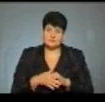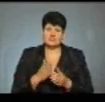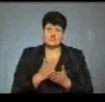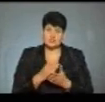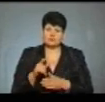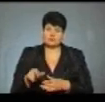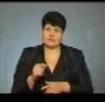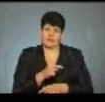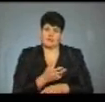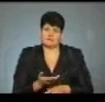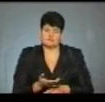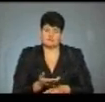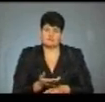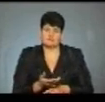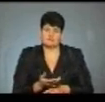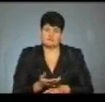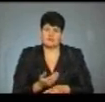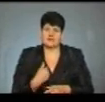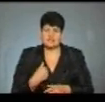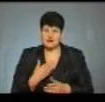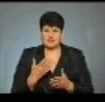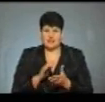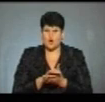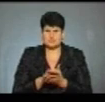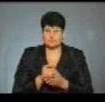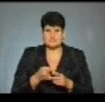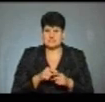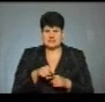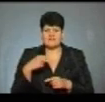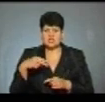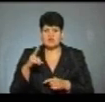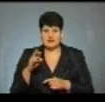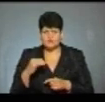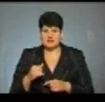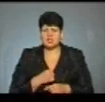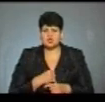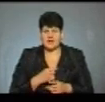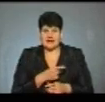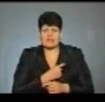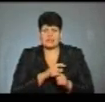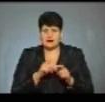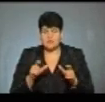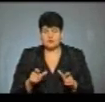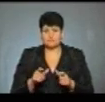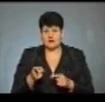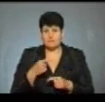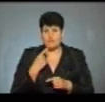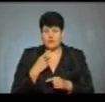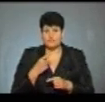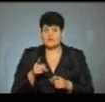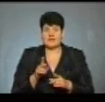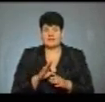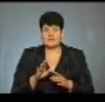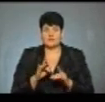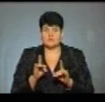там. Я глибоко не ознайомився ще з Вишнівецькою, на жаль, лікарнею, тому що я вам кажу, що вона не